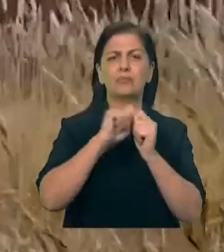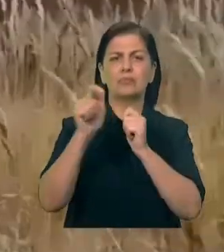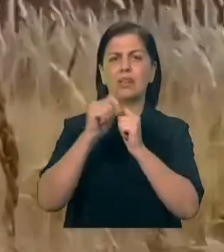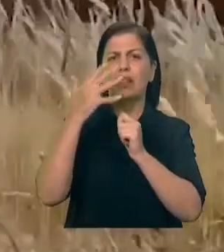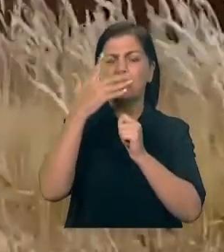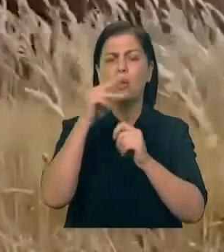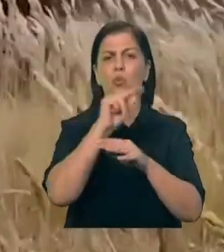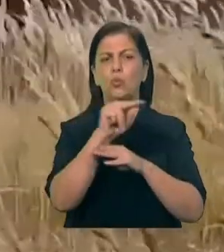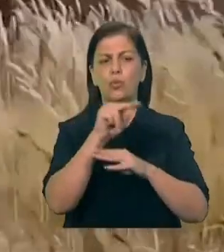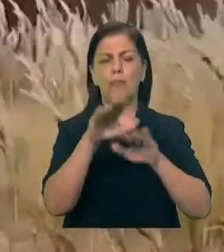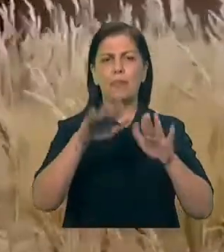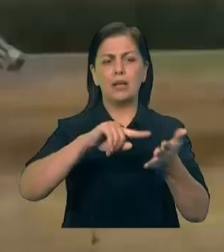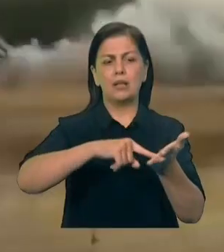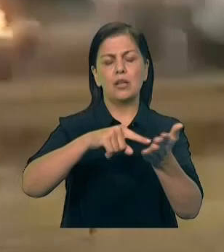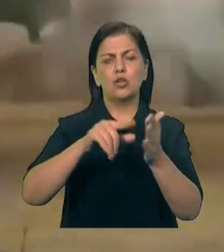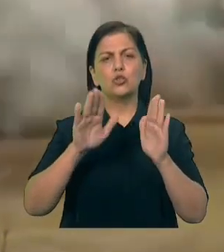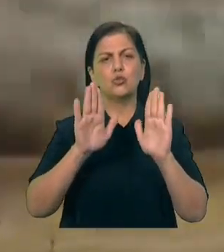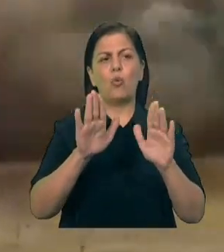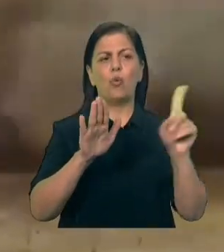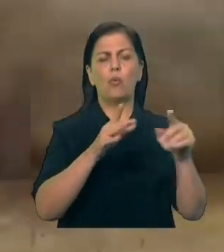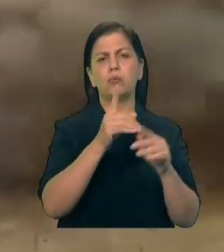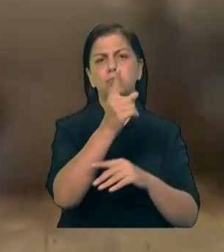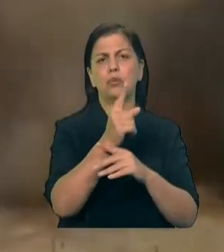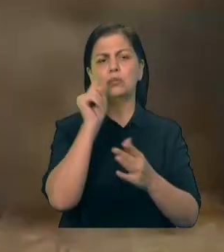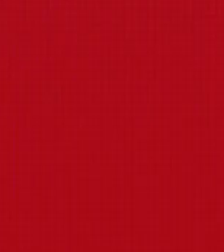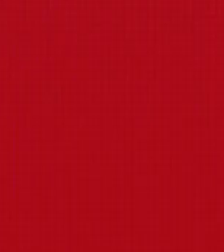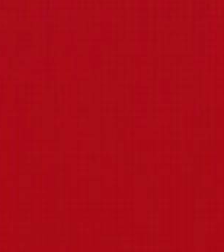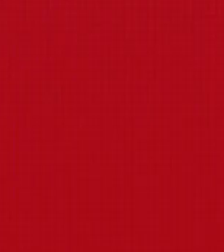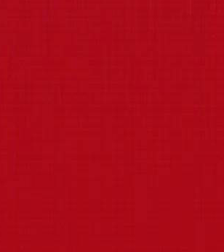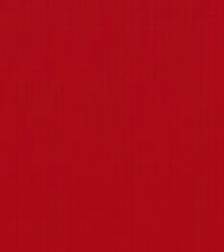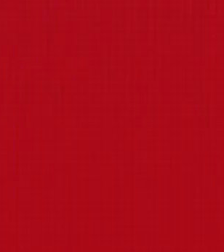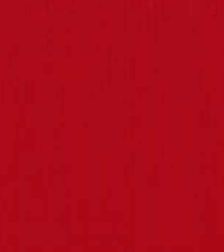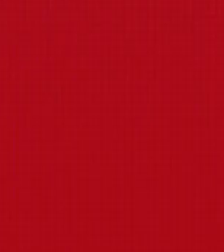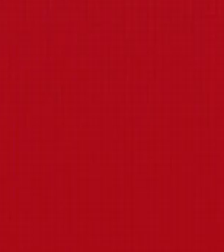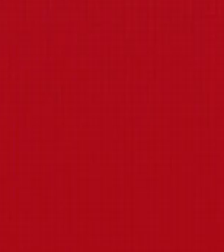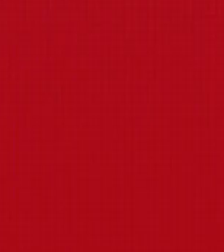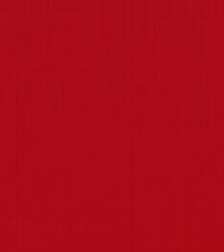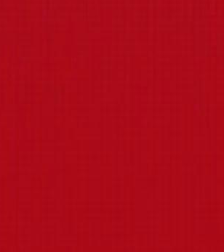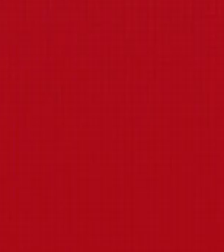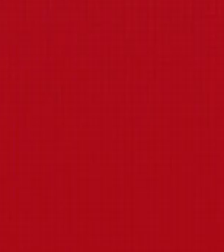keçdiyi yerləri, o cümlədən muzlu döyüşçülərə hədəf alırlar.